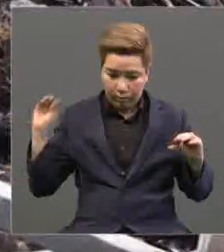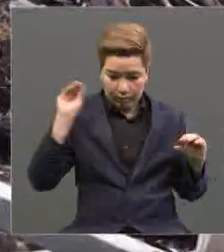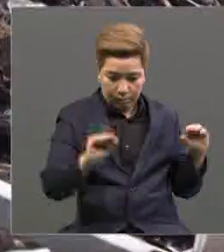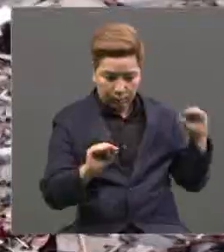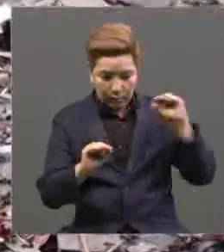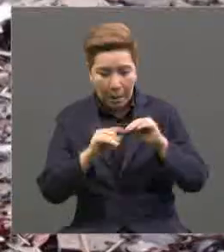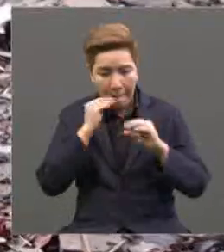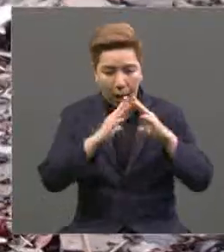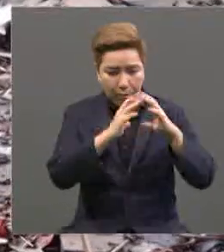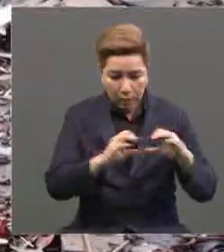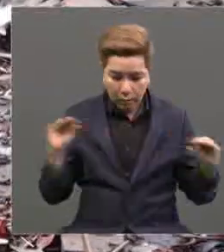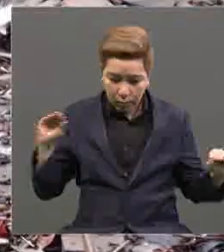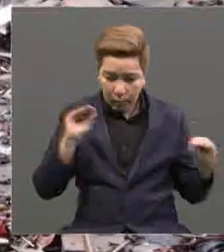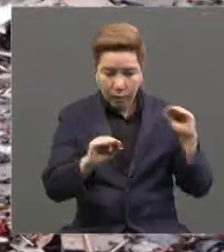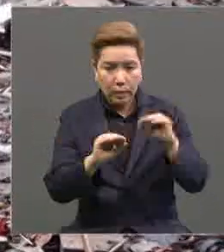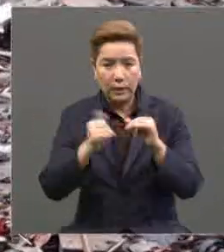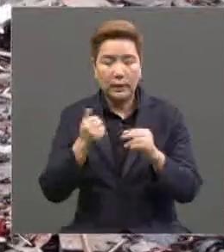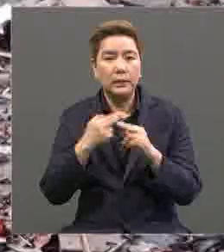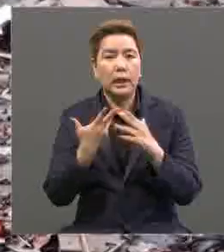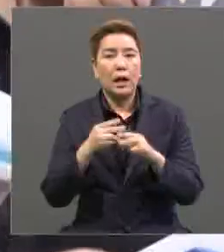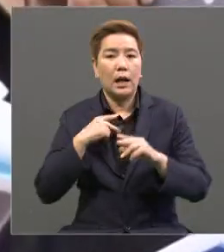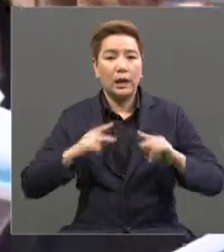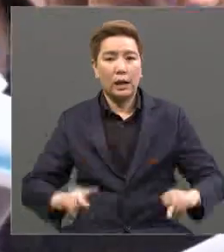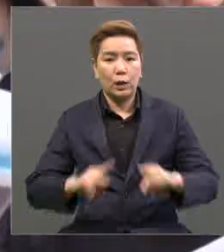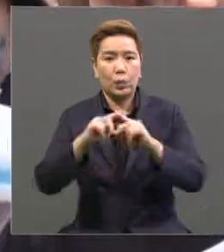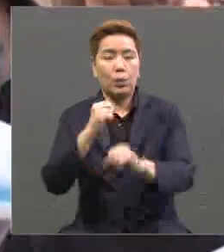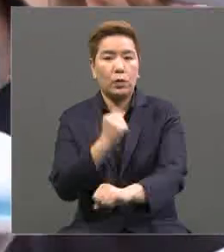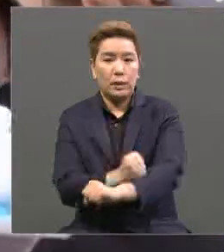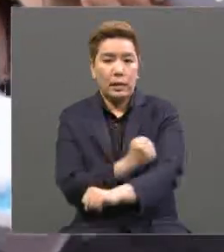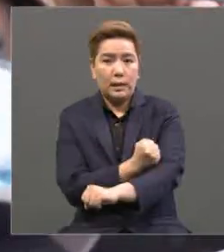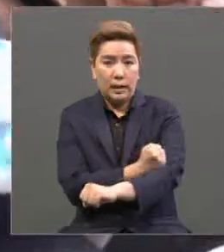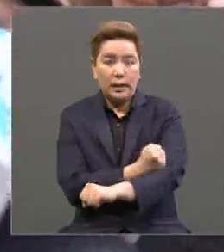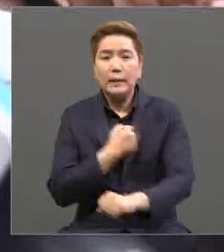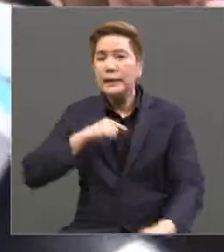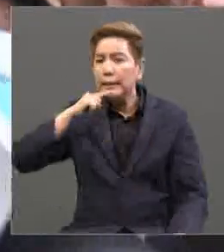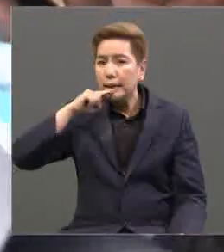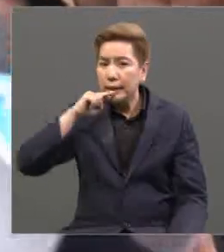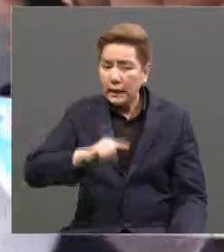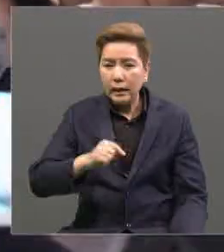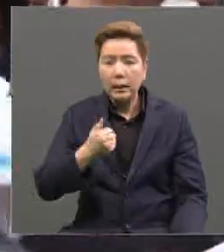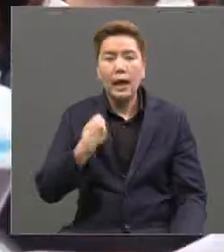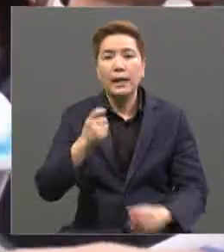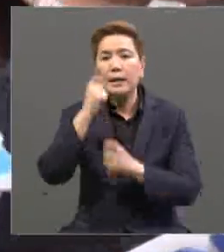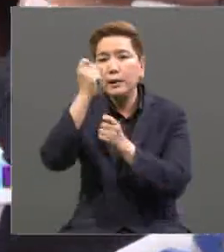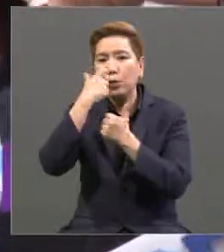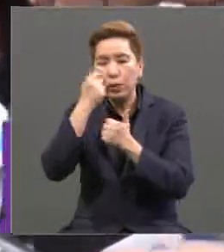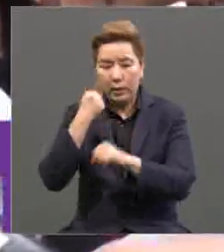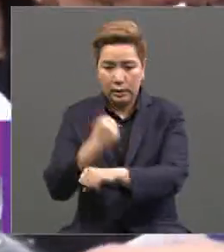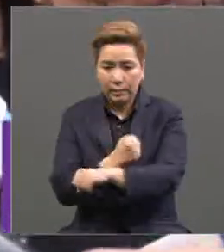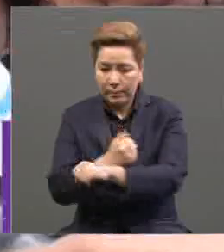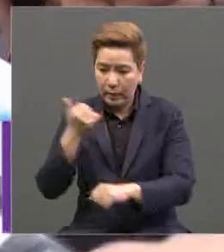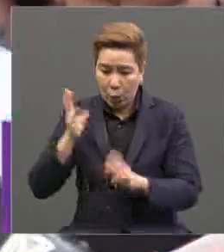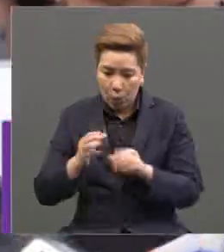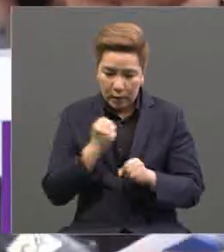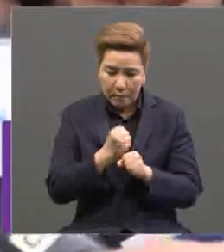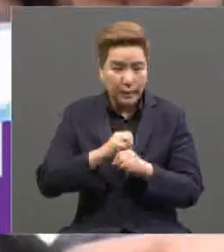ความเสียหายนะคะขณะที่นายสุชาติชมกลิ่นรัฐมนตรีว่าการกระทรวงแรงงานสั่งการให้กรมสวัสดิการและคุ้มครองแรงงาน